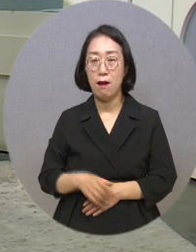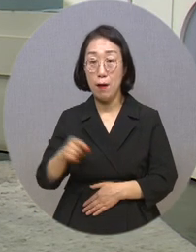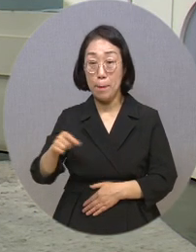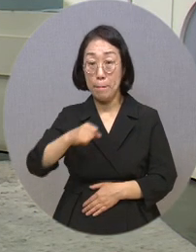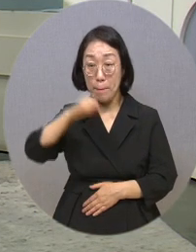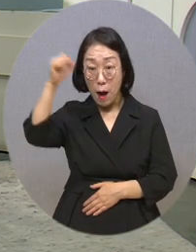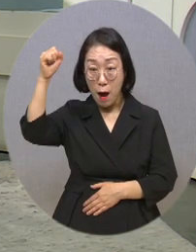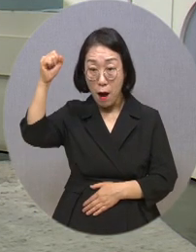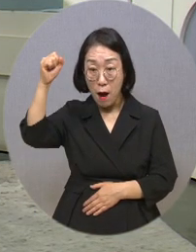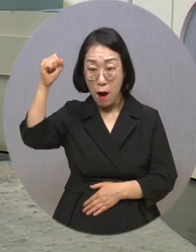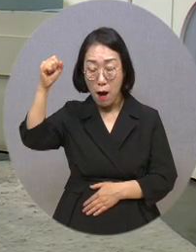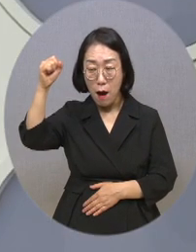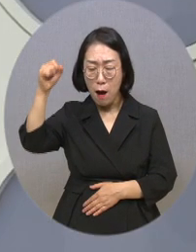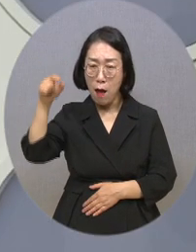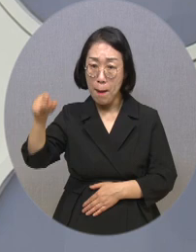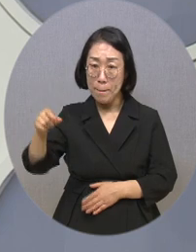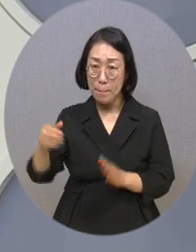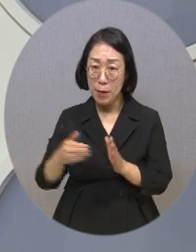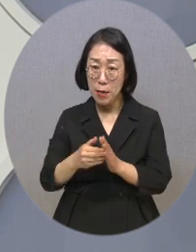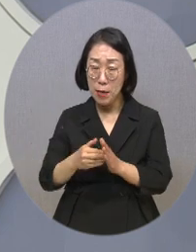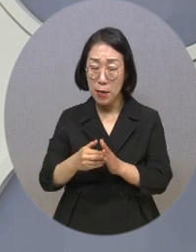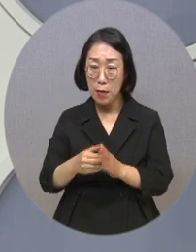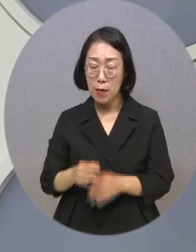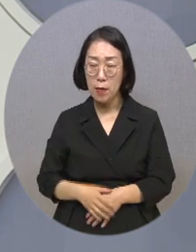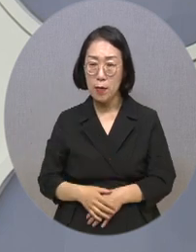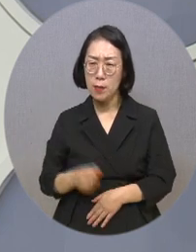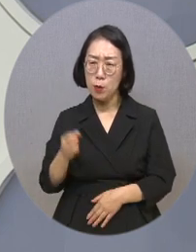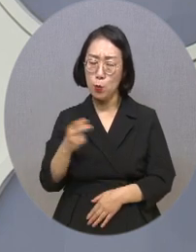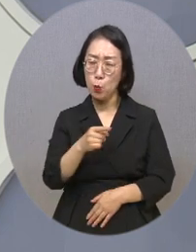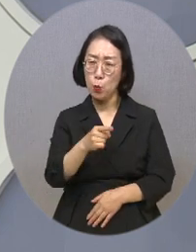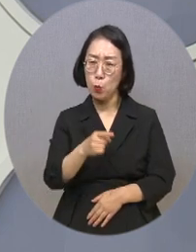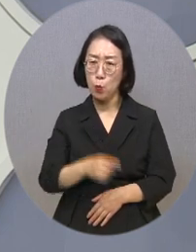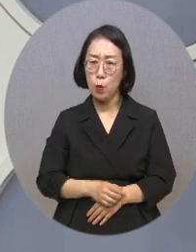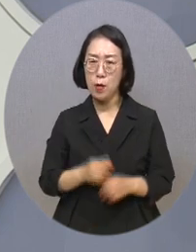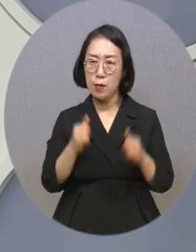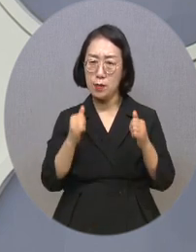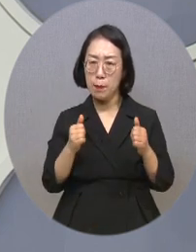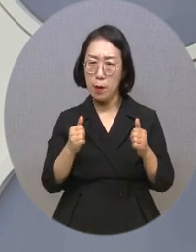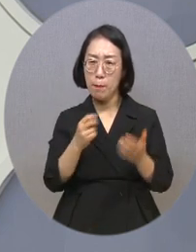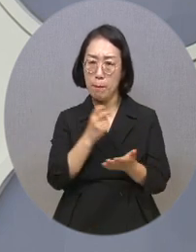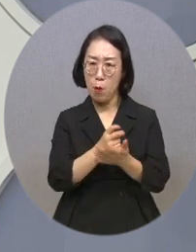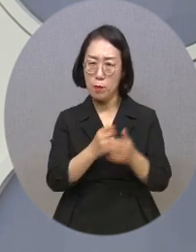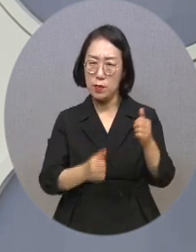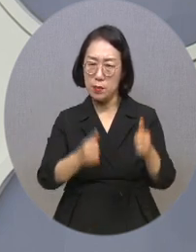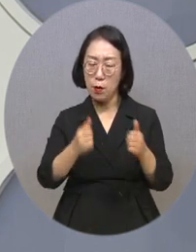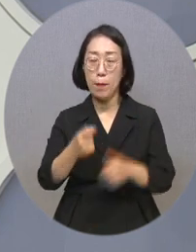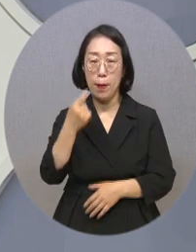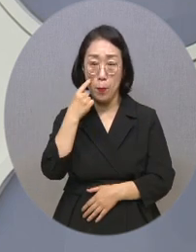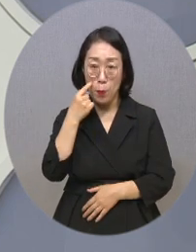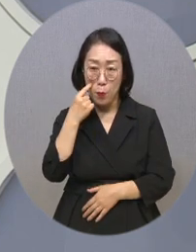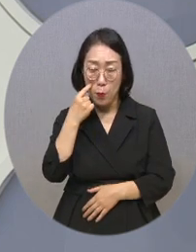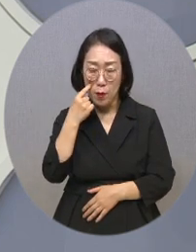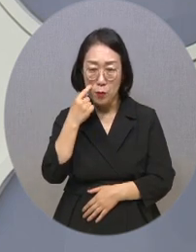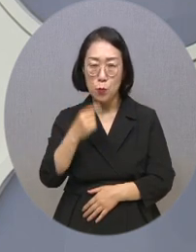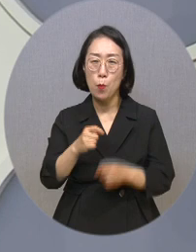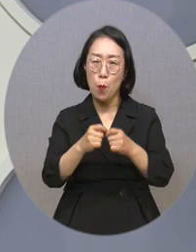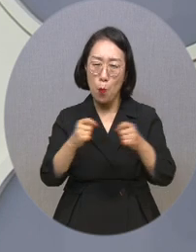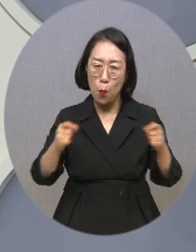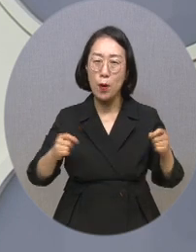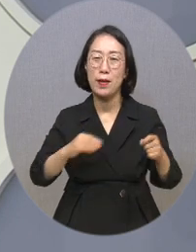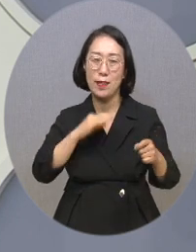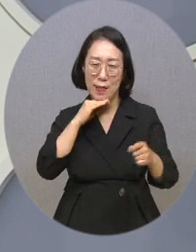되니까 그것도 반작용으로 바로 사법시험이 안 돼가지고 조금 사법시험은 조금 늦었습니다. 그래서 근데 이게